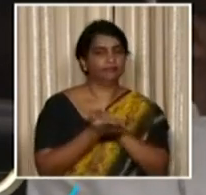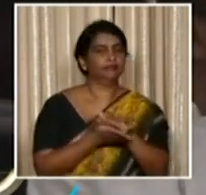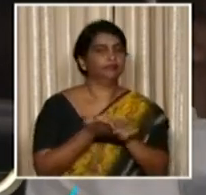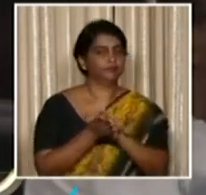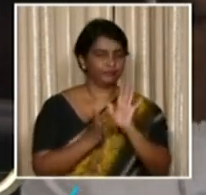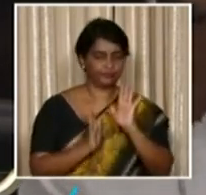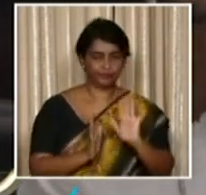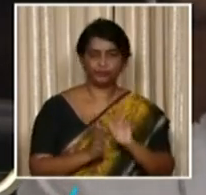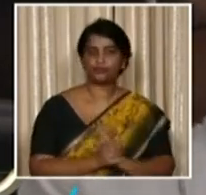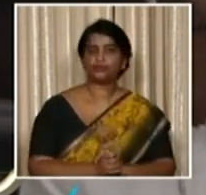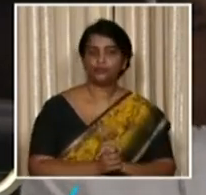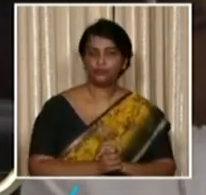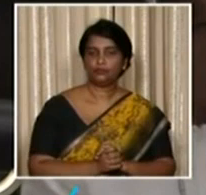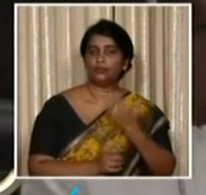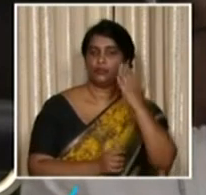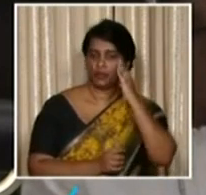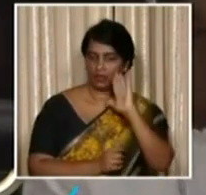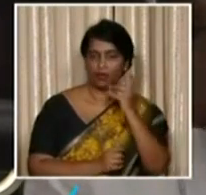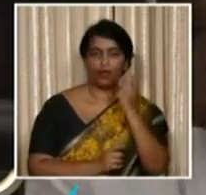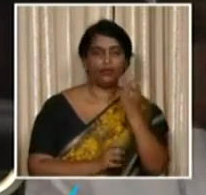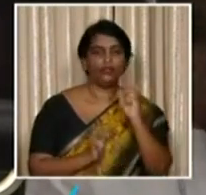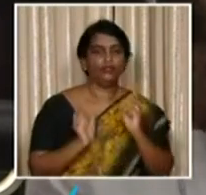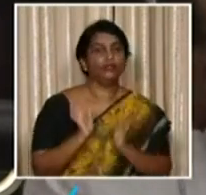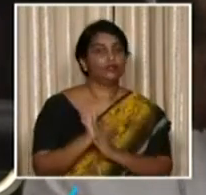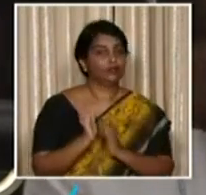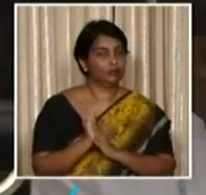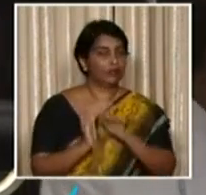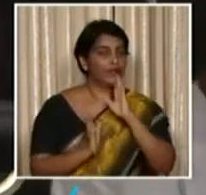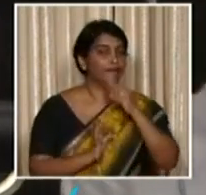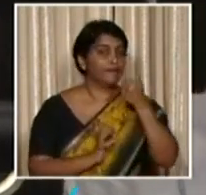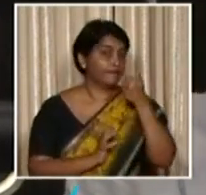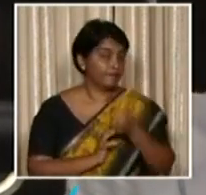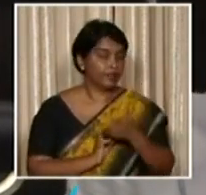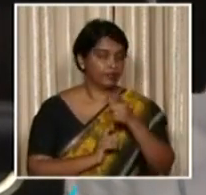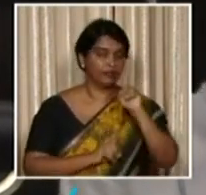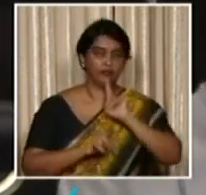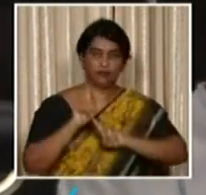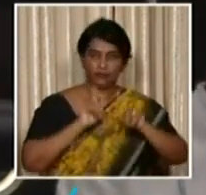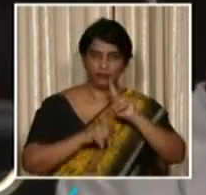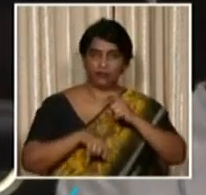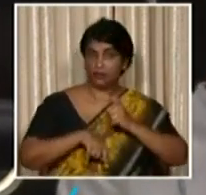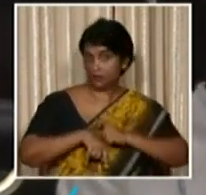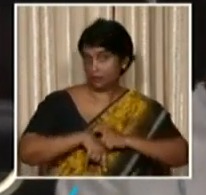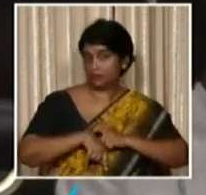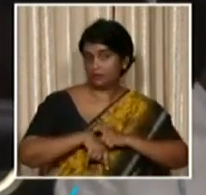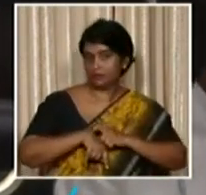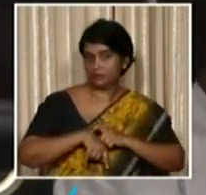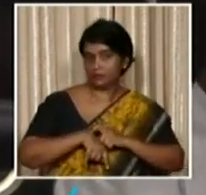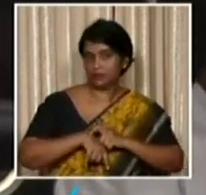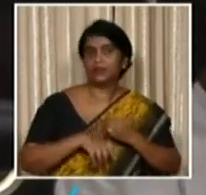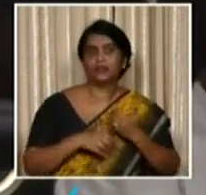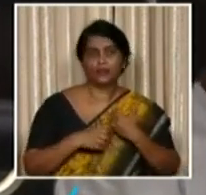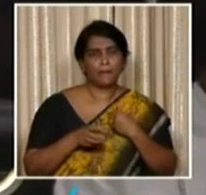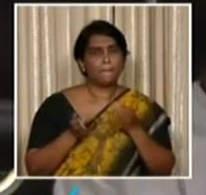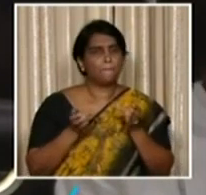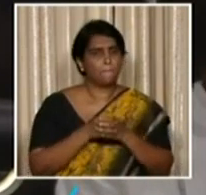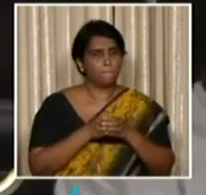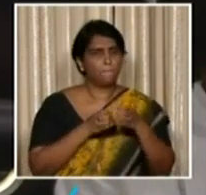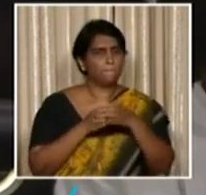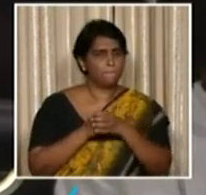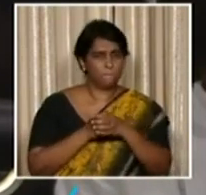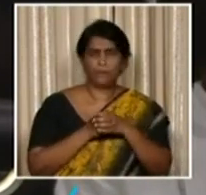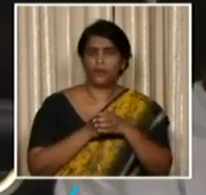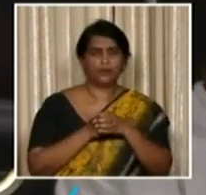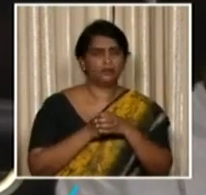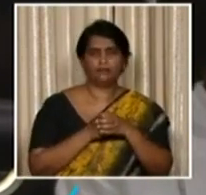ඕන. සාමාන්‍යයෙන් මුදල් කාරක සභාවේ වැදගත් දෙයක් සාකච්ඡා කරන අවස්ථාවලදී අපි පක්ෂ ලයින් එකක්